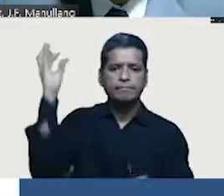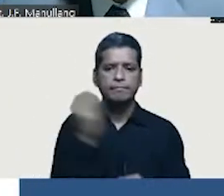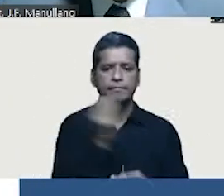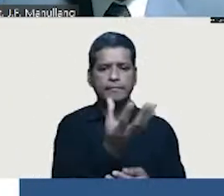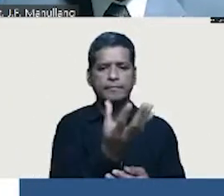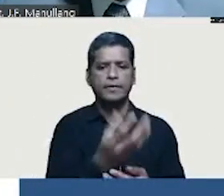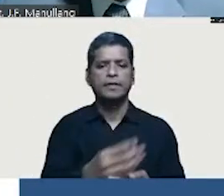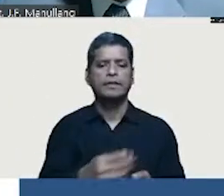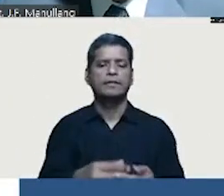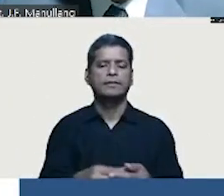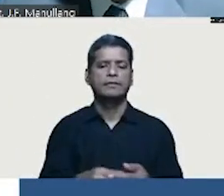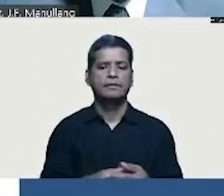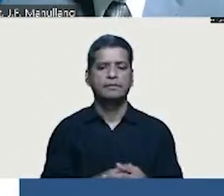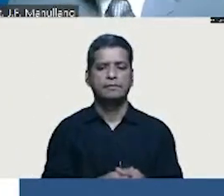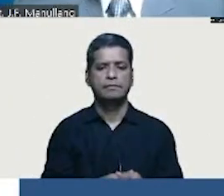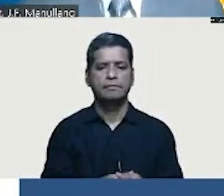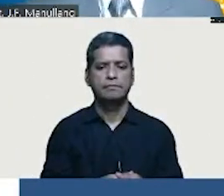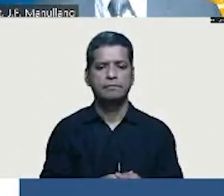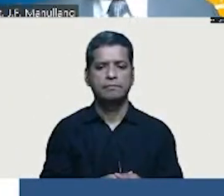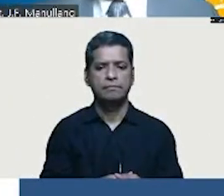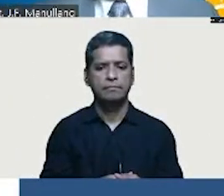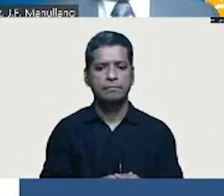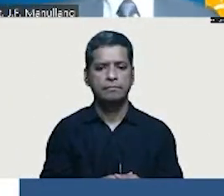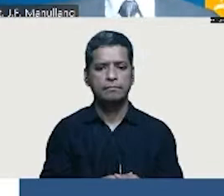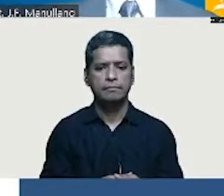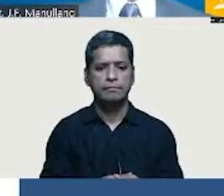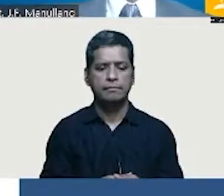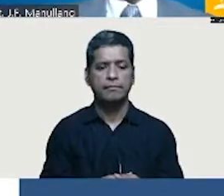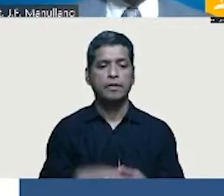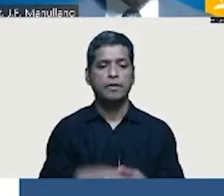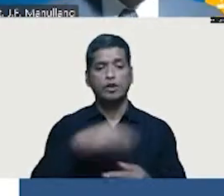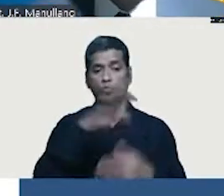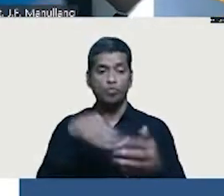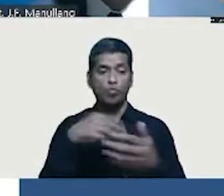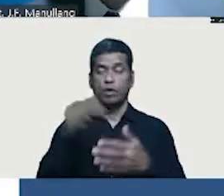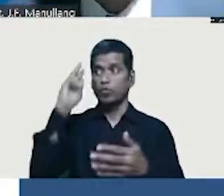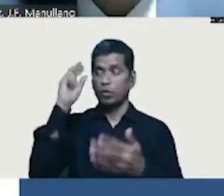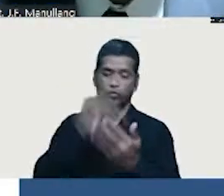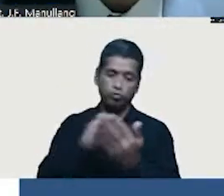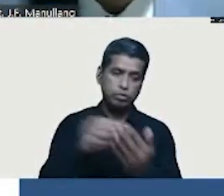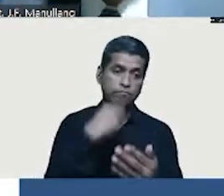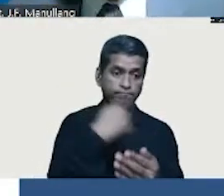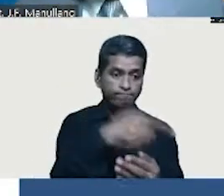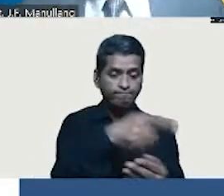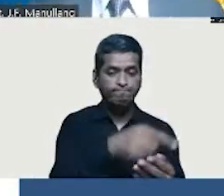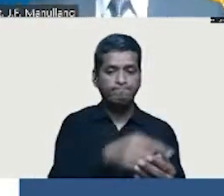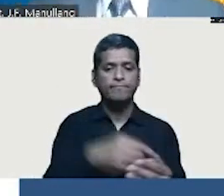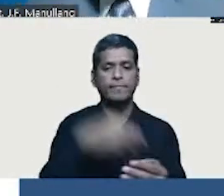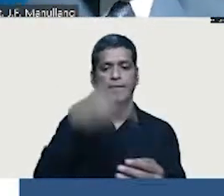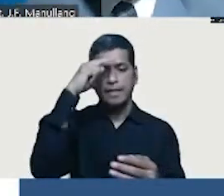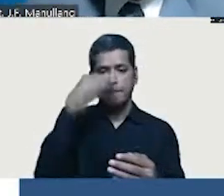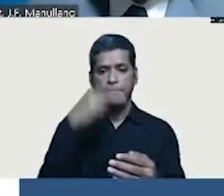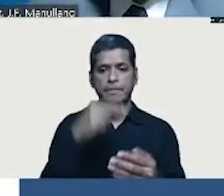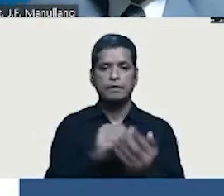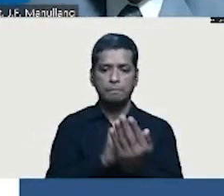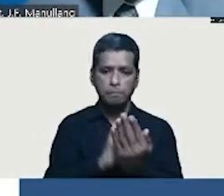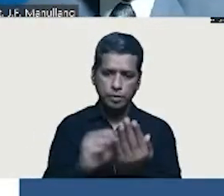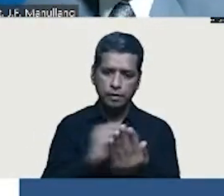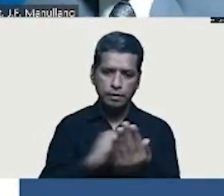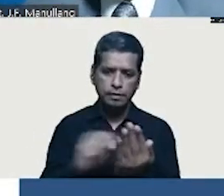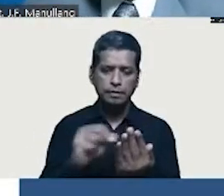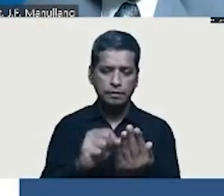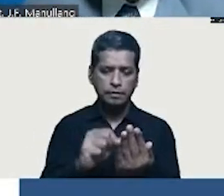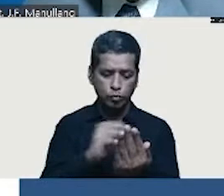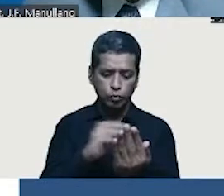segi semua isi Alkitab adalah nubuatan karunia nubuat karena apa Karena Tuhan menyebabkan